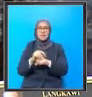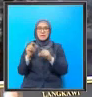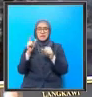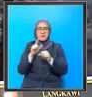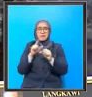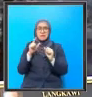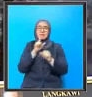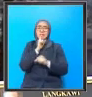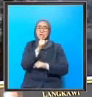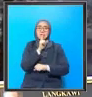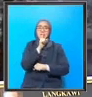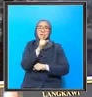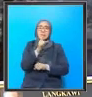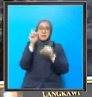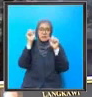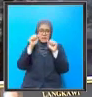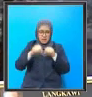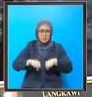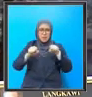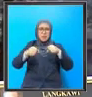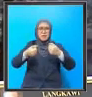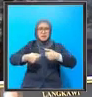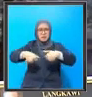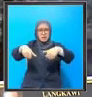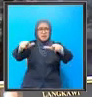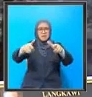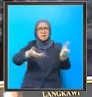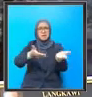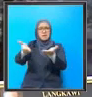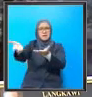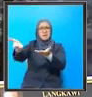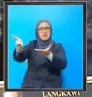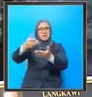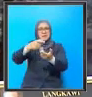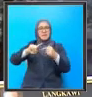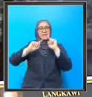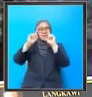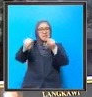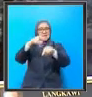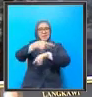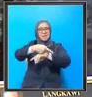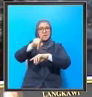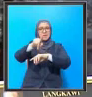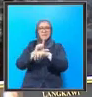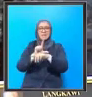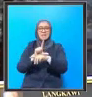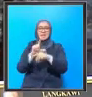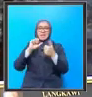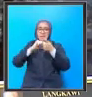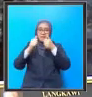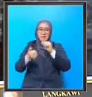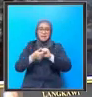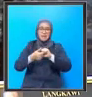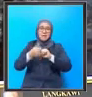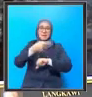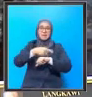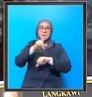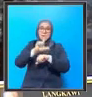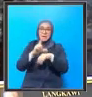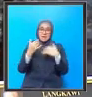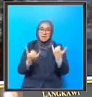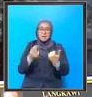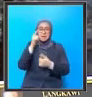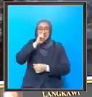Makassar Putut sepatunya mereka di Benar Pergi ke Langkawi masaalah Langkawi sekarang ini ama